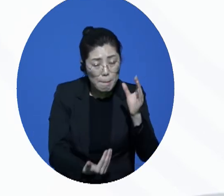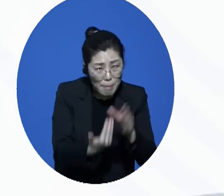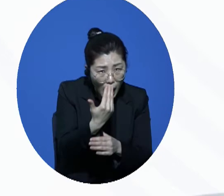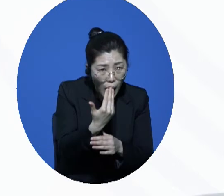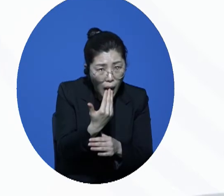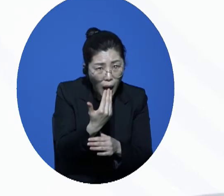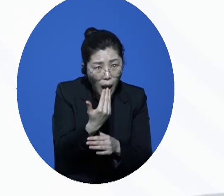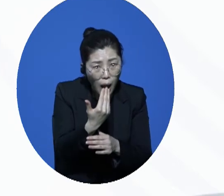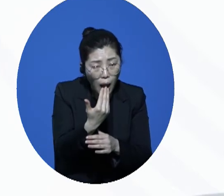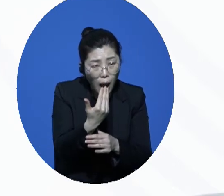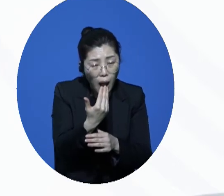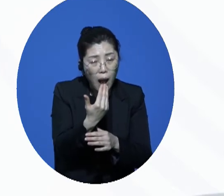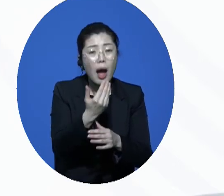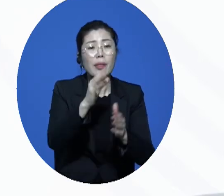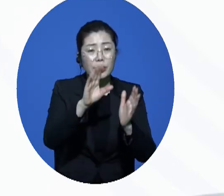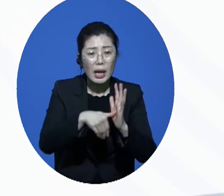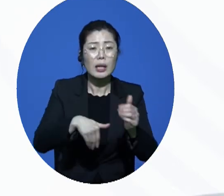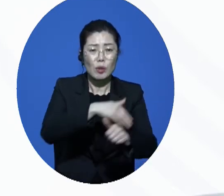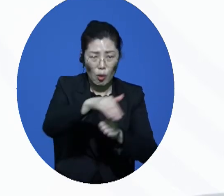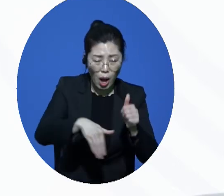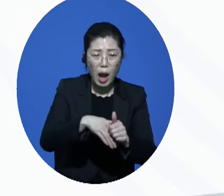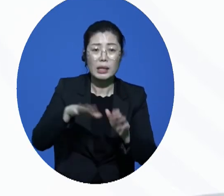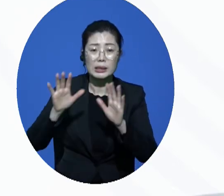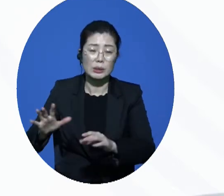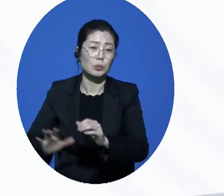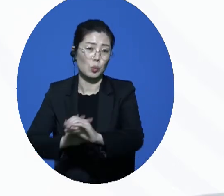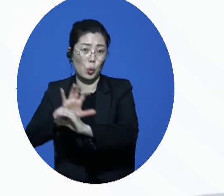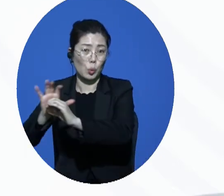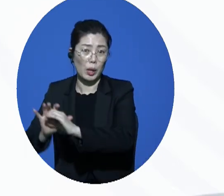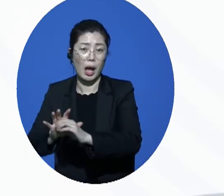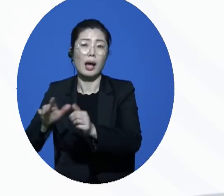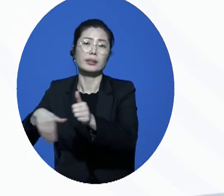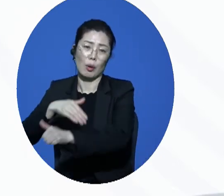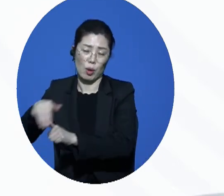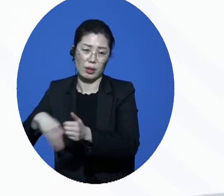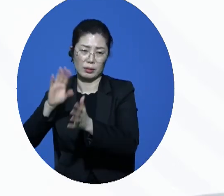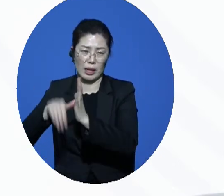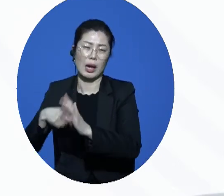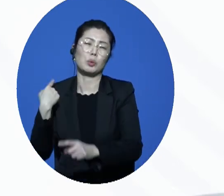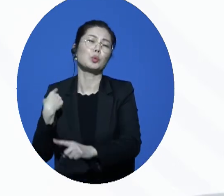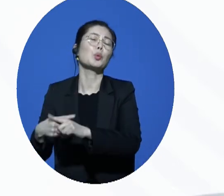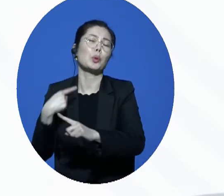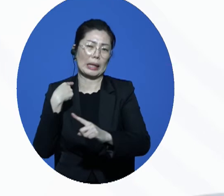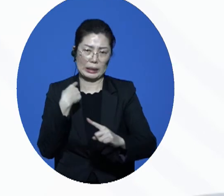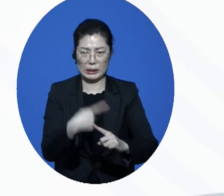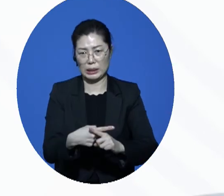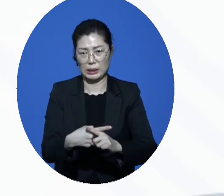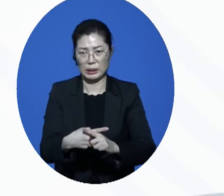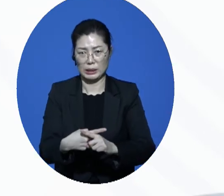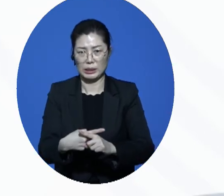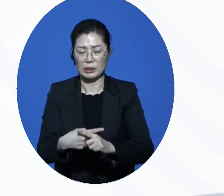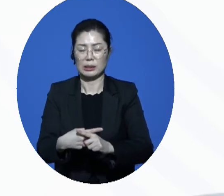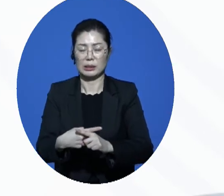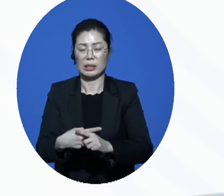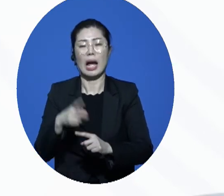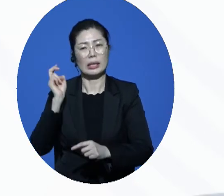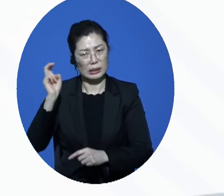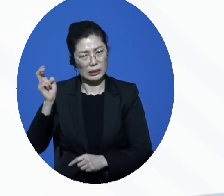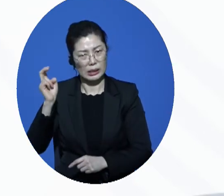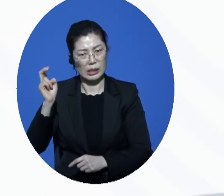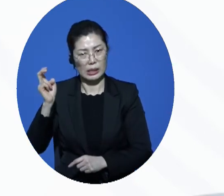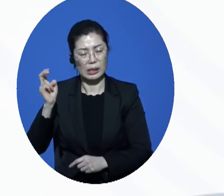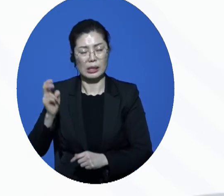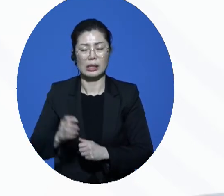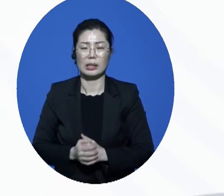되지 않을까라는 고민 때문입니다. 새로운 감염병은 계속 찾아올 것이고 여전히 국가는 임기응변이나